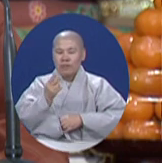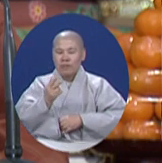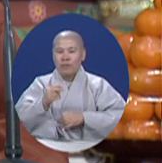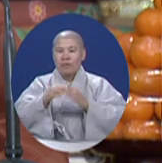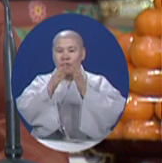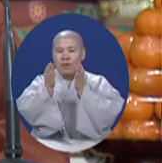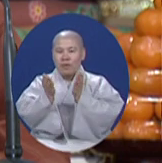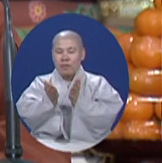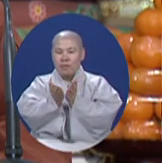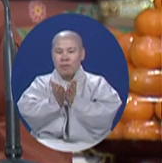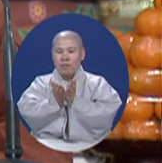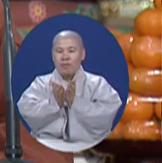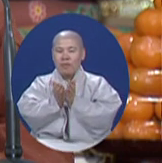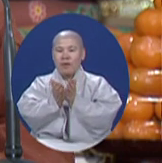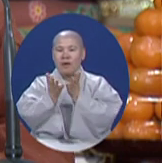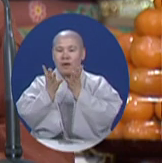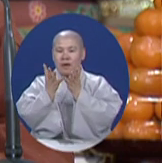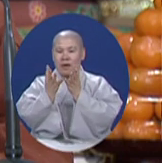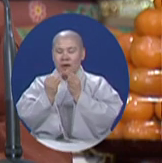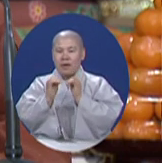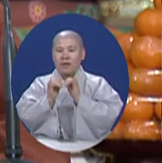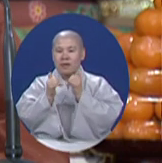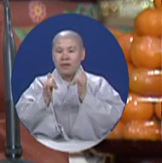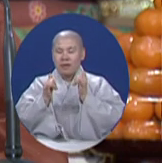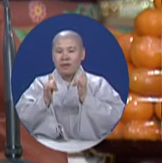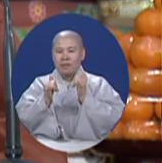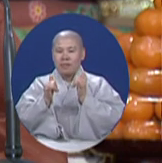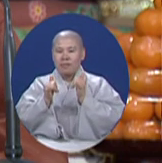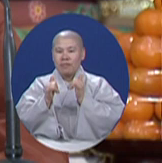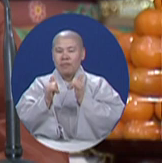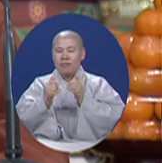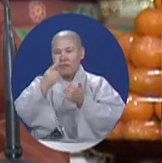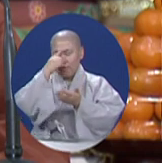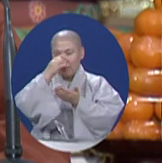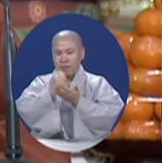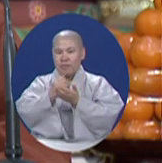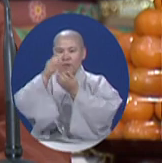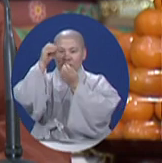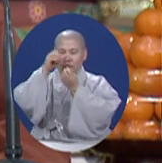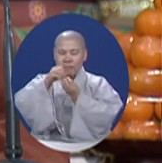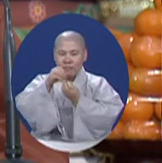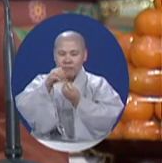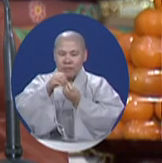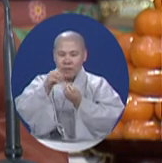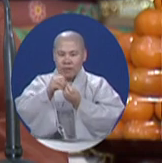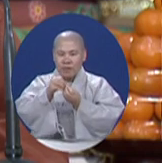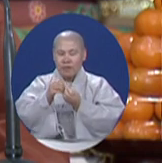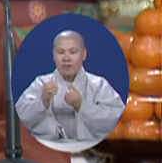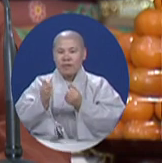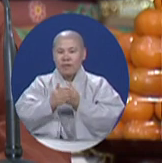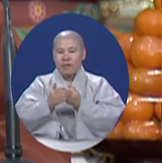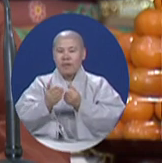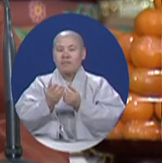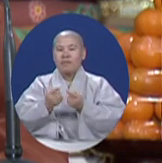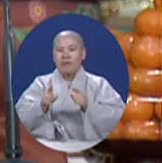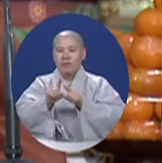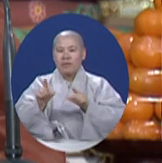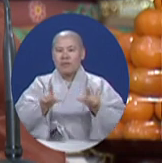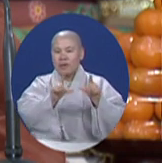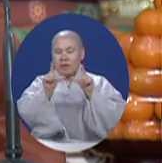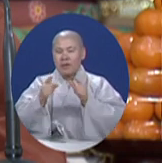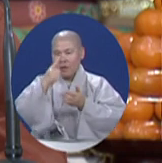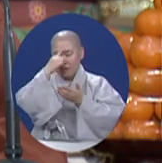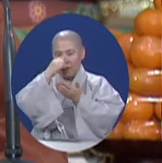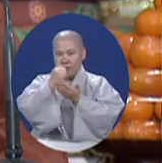대중이 쭉 맥을 이어왔습니다. 그래서 그 대중의 구성을 보면